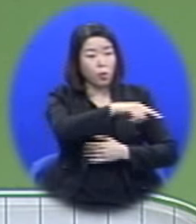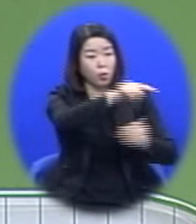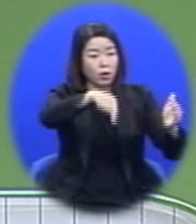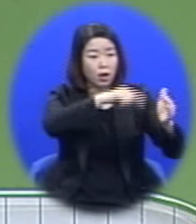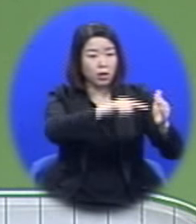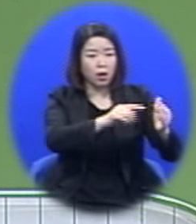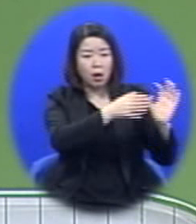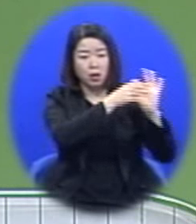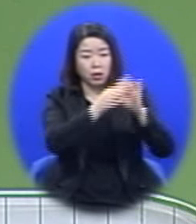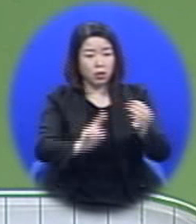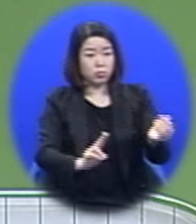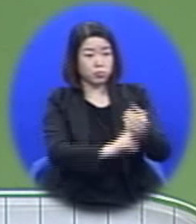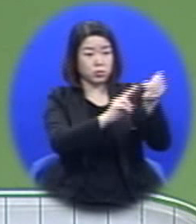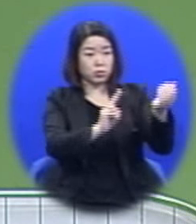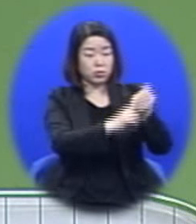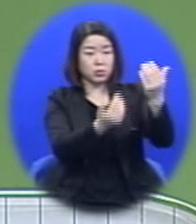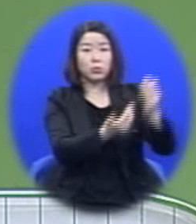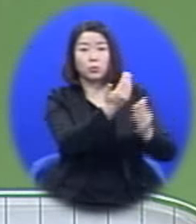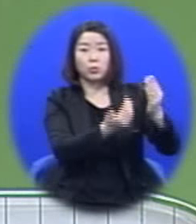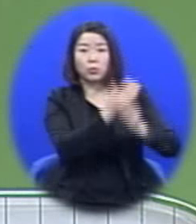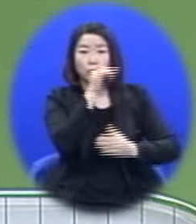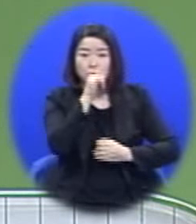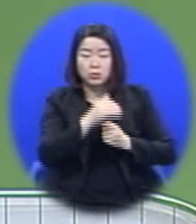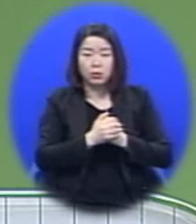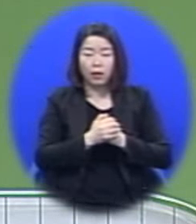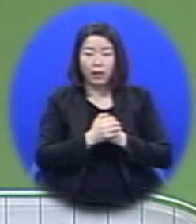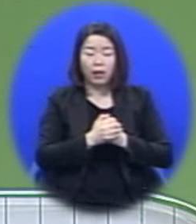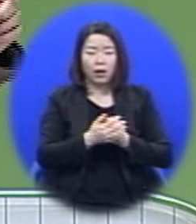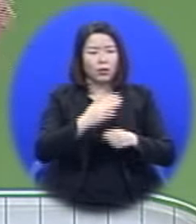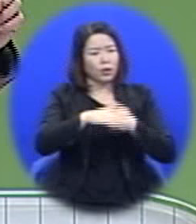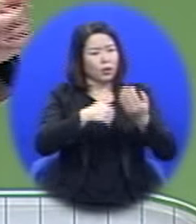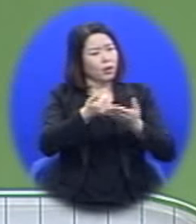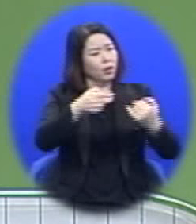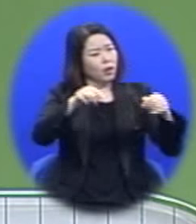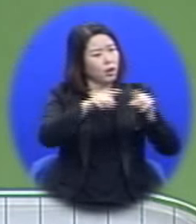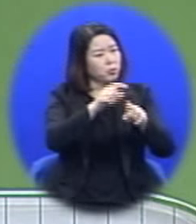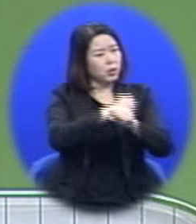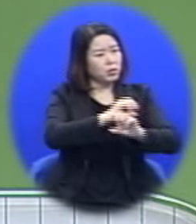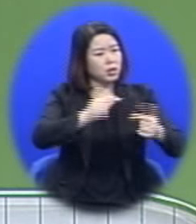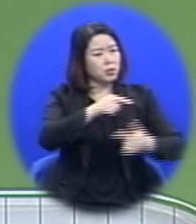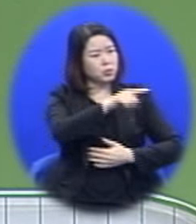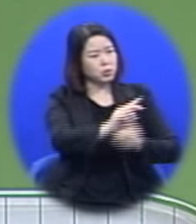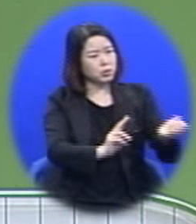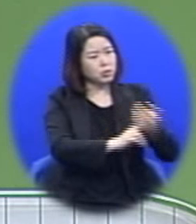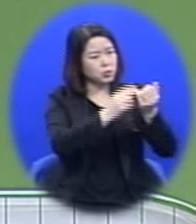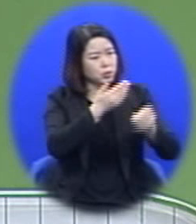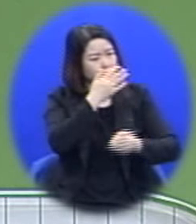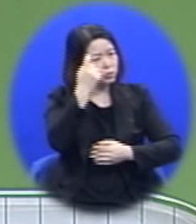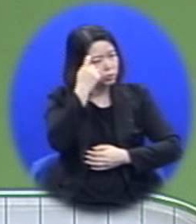일어난다는 겁니다. 하나님이 함께 하지 않으면 어떻게 그런 일이 있을 수 있겠냐.